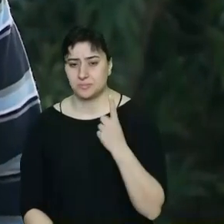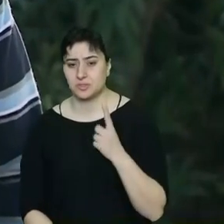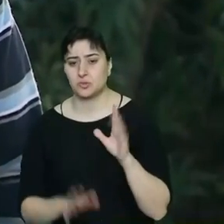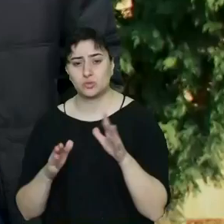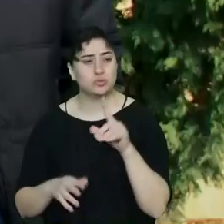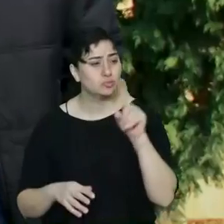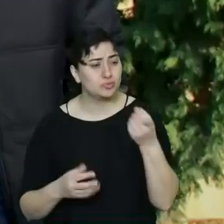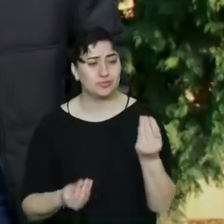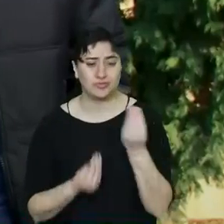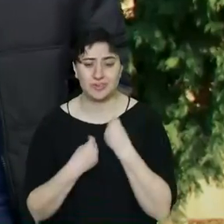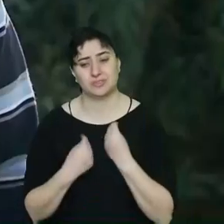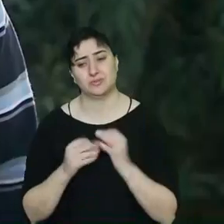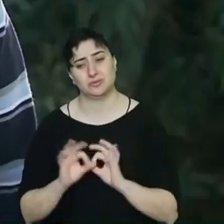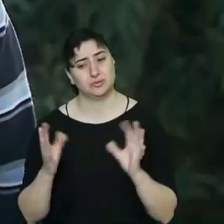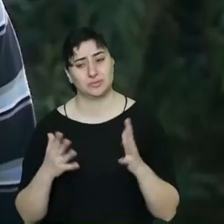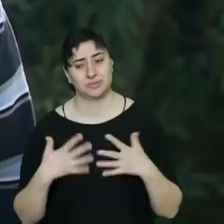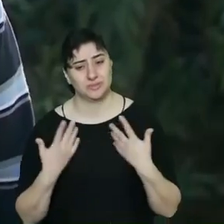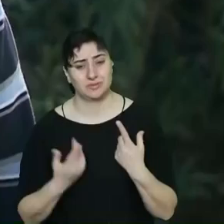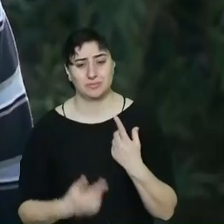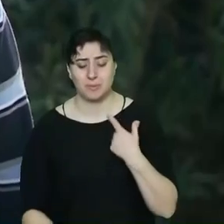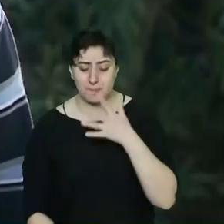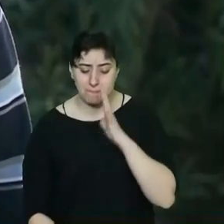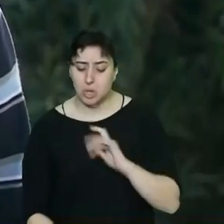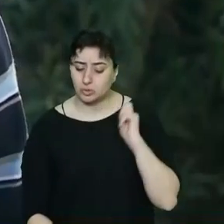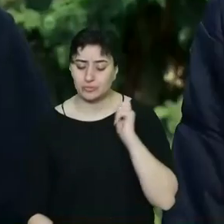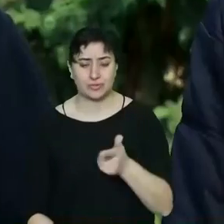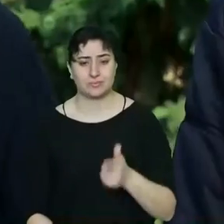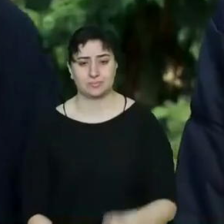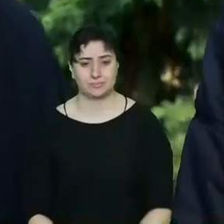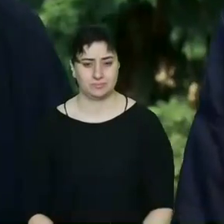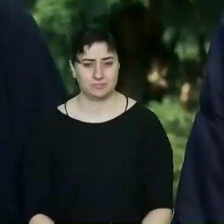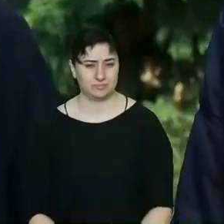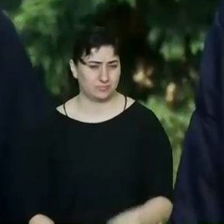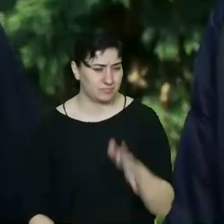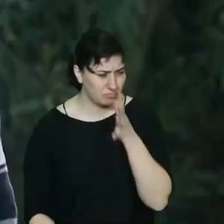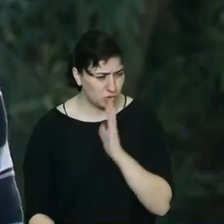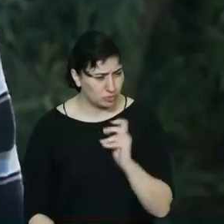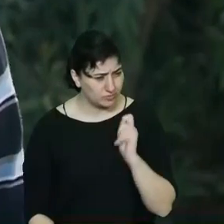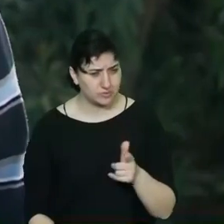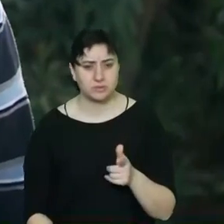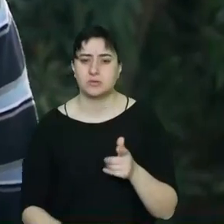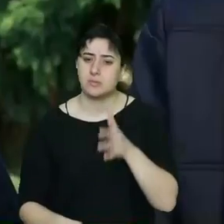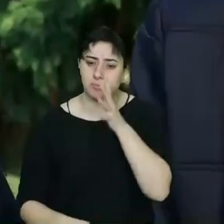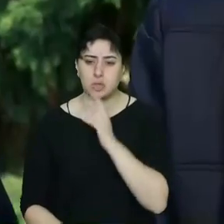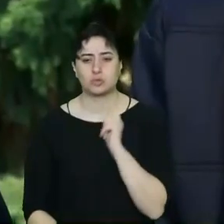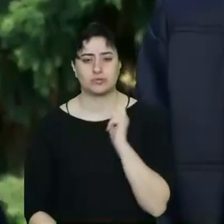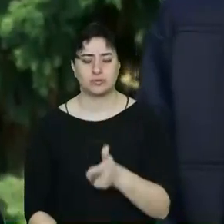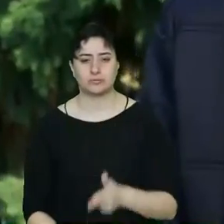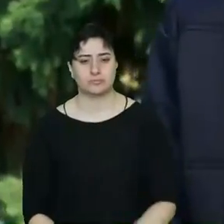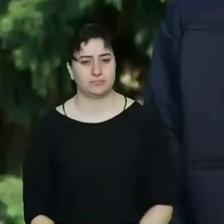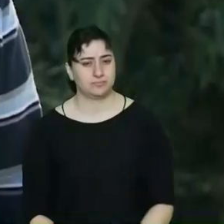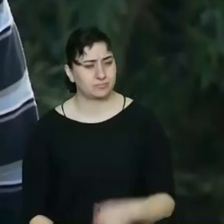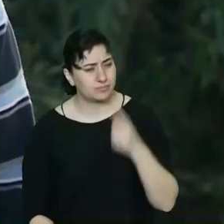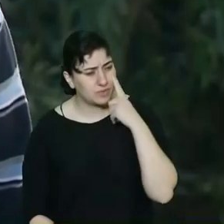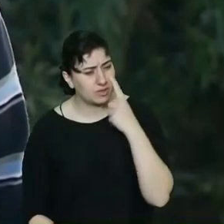bulsa, getirse... ...vallahi helaline bir 500 kağıt veririm ya. 500 mü? Beş yüz. Yani